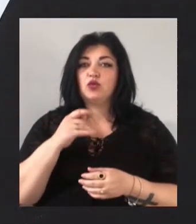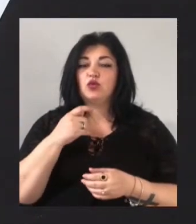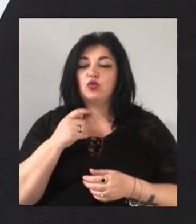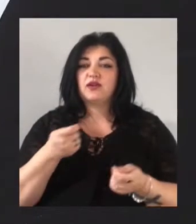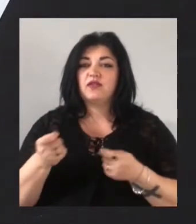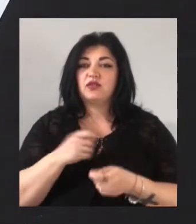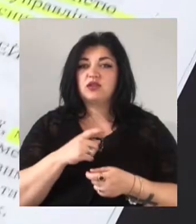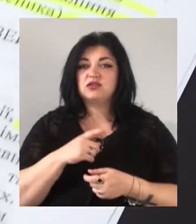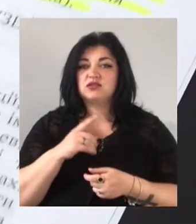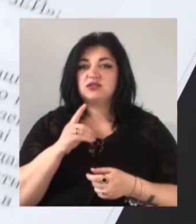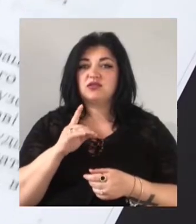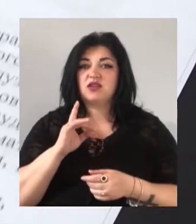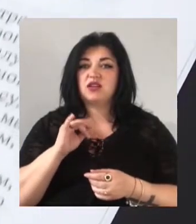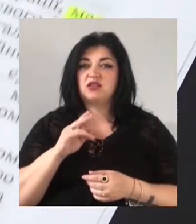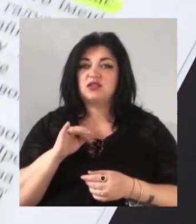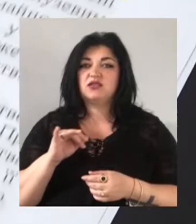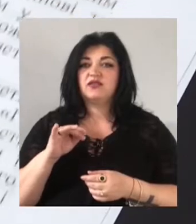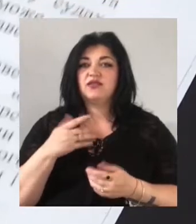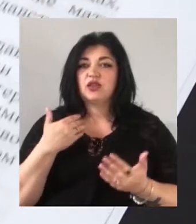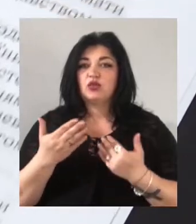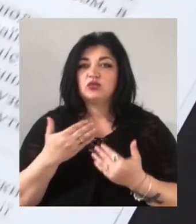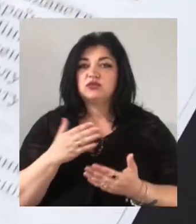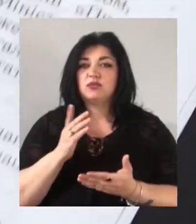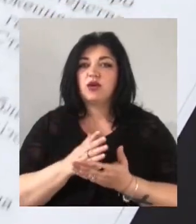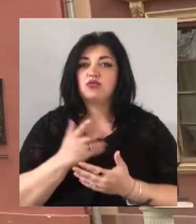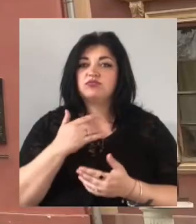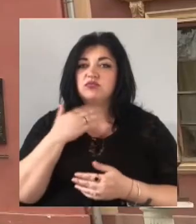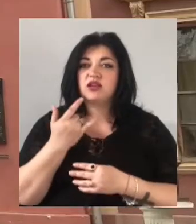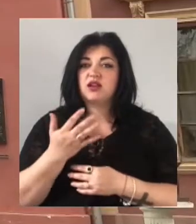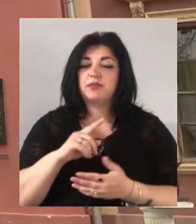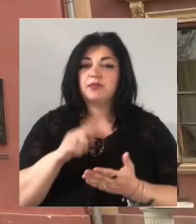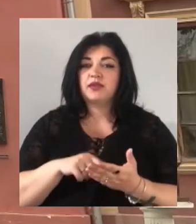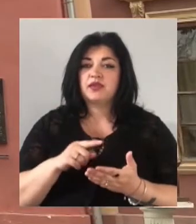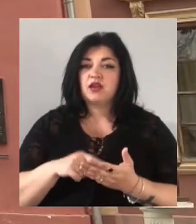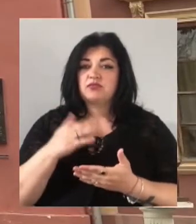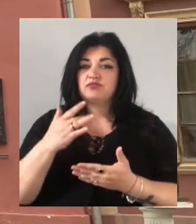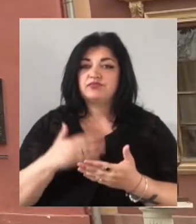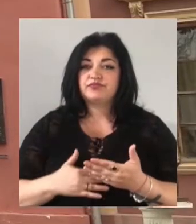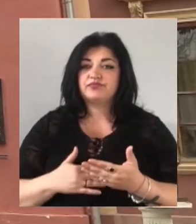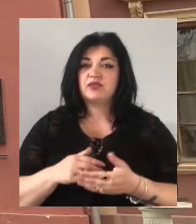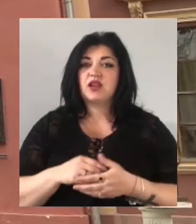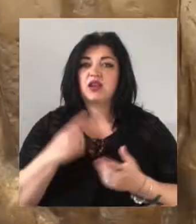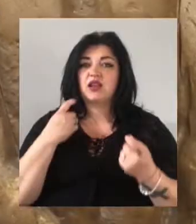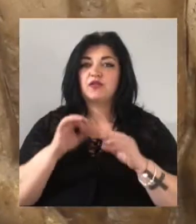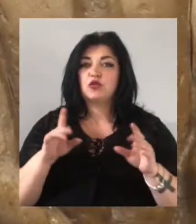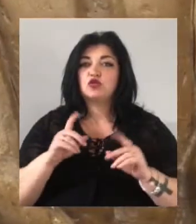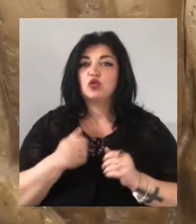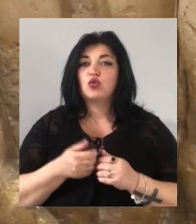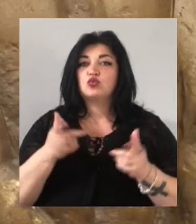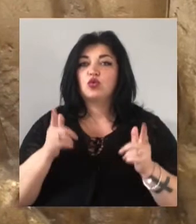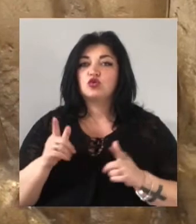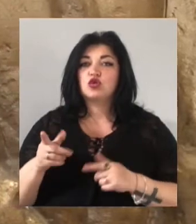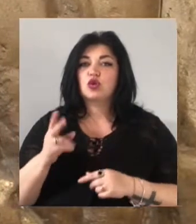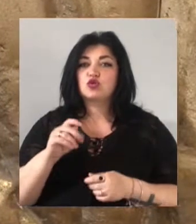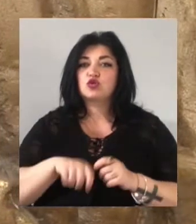ради з майнових відносин працівники закладу мають тільки питання платних послуг. Інформації щодо узгодження кошторису із облрадою